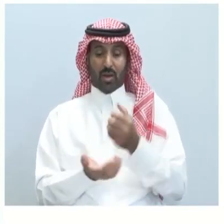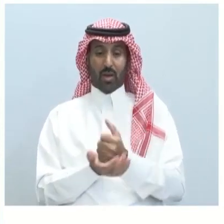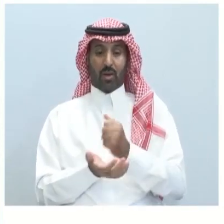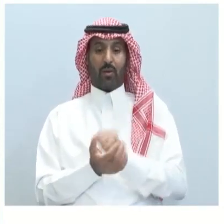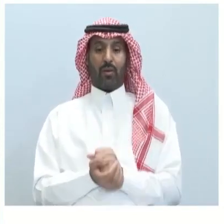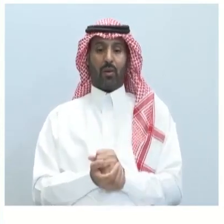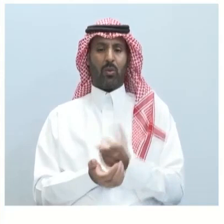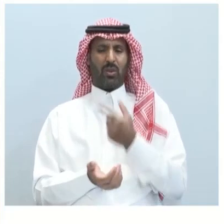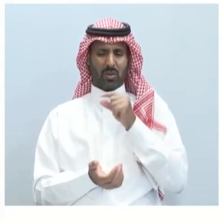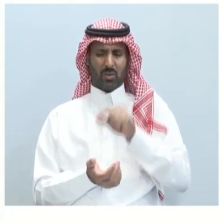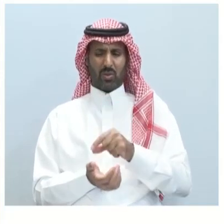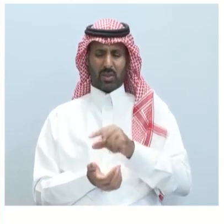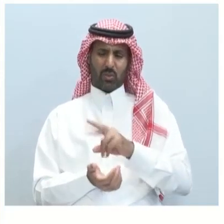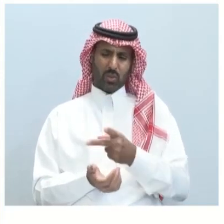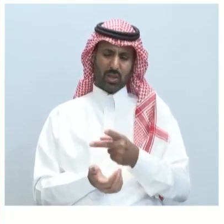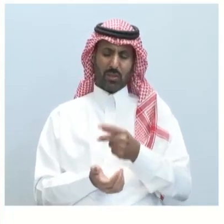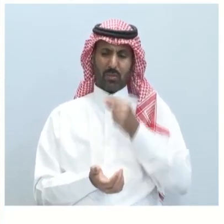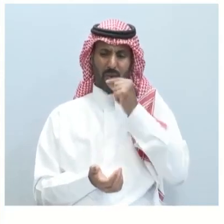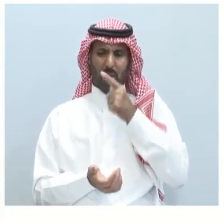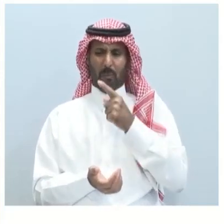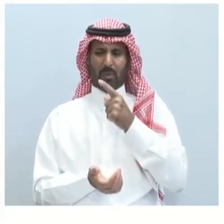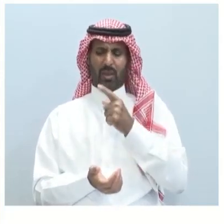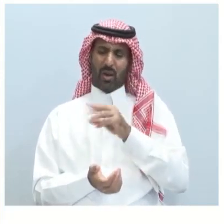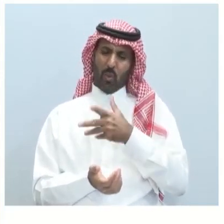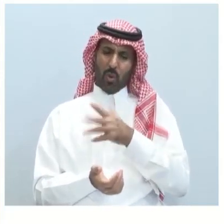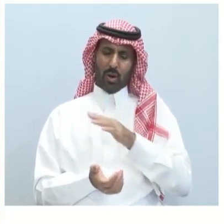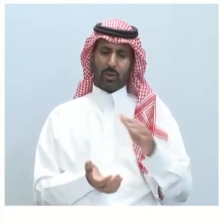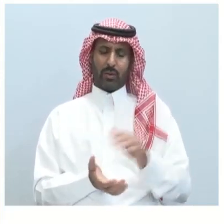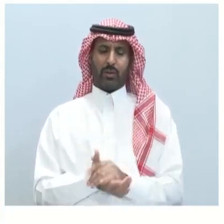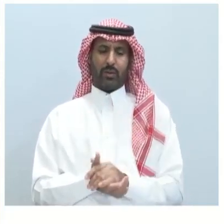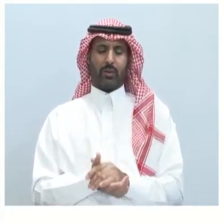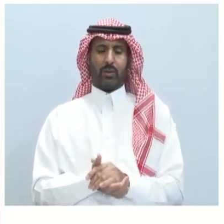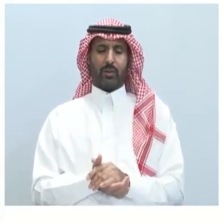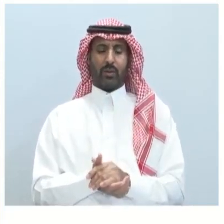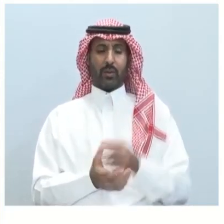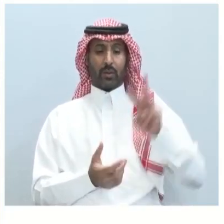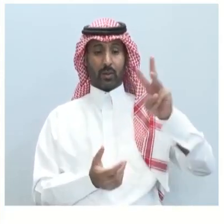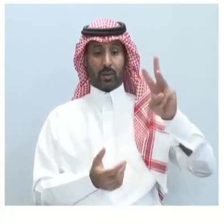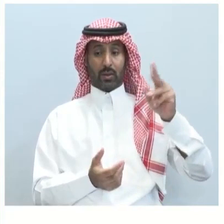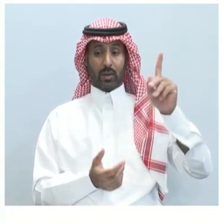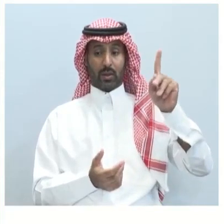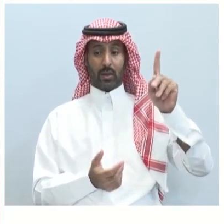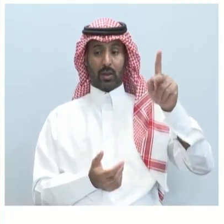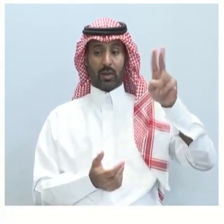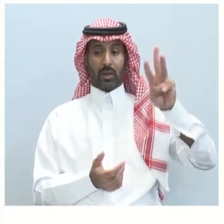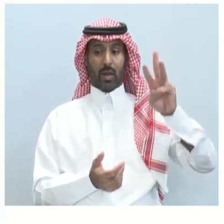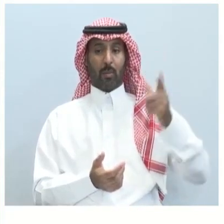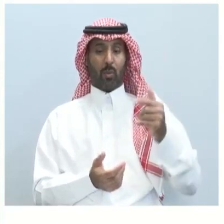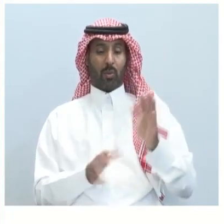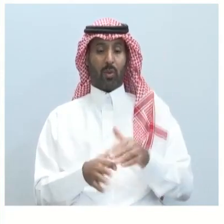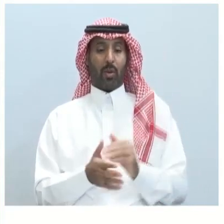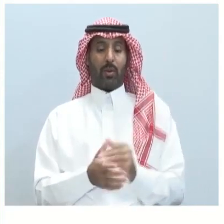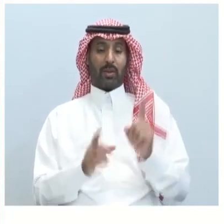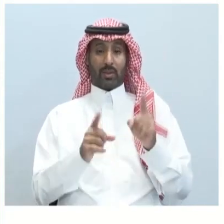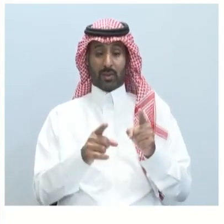قاعديه او متعادله اذا في هذه الحاله اول شيء اقول بان الكي دبليو ثابت تاين